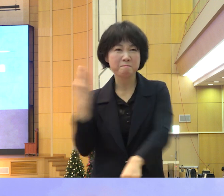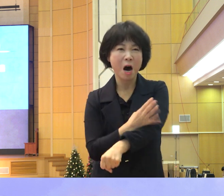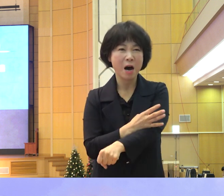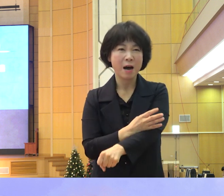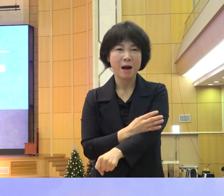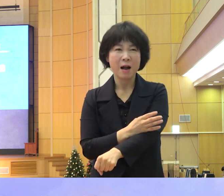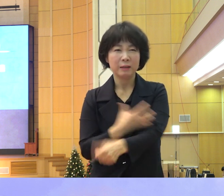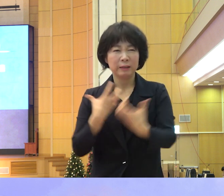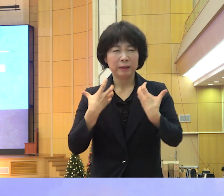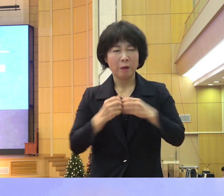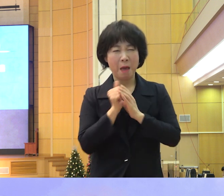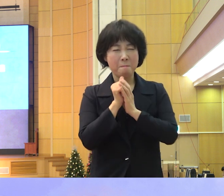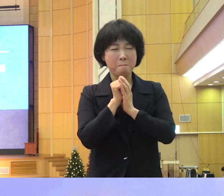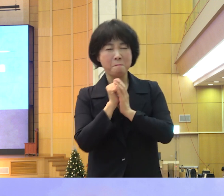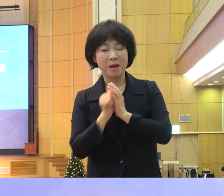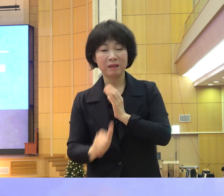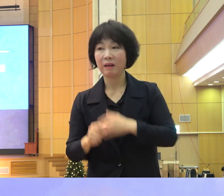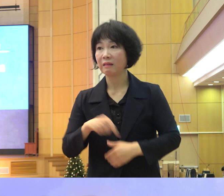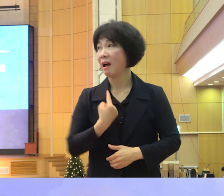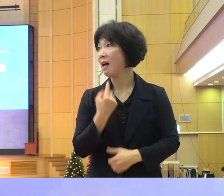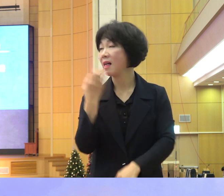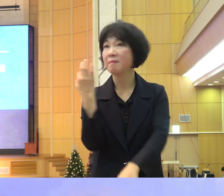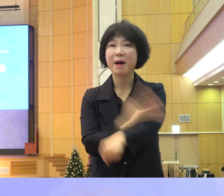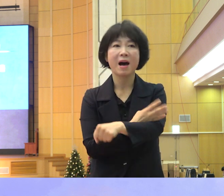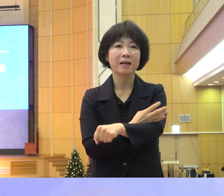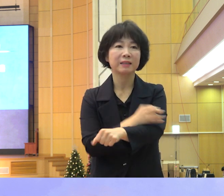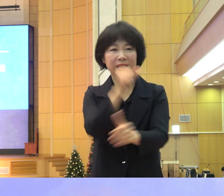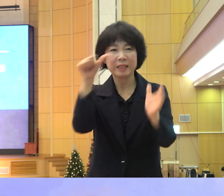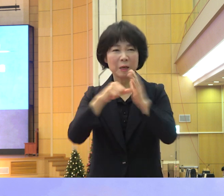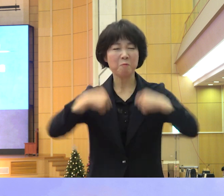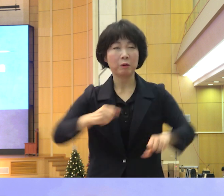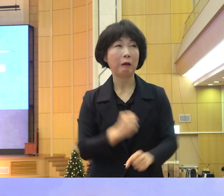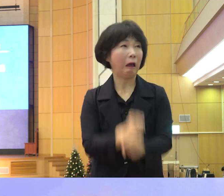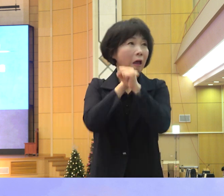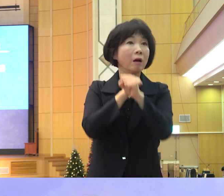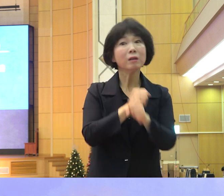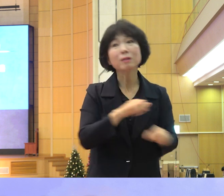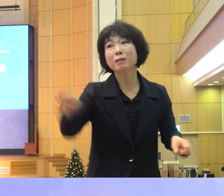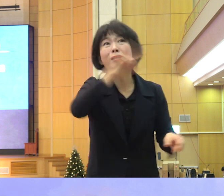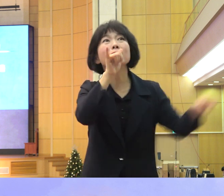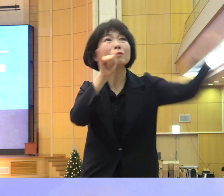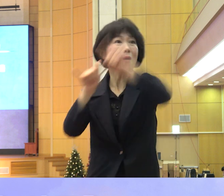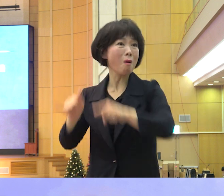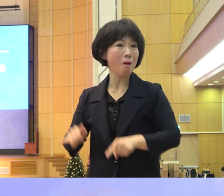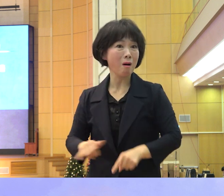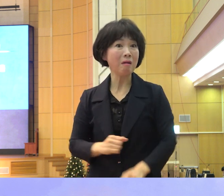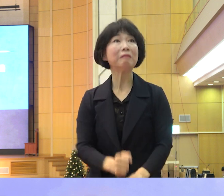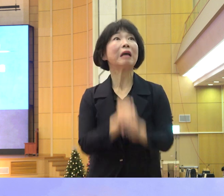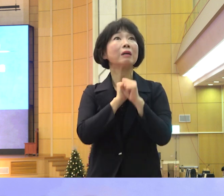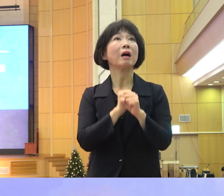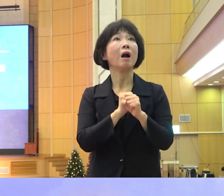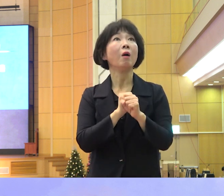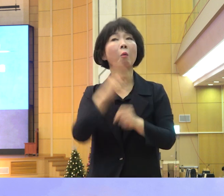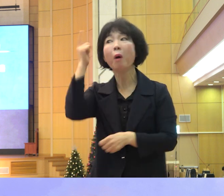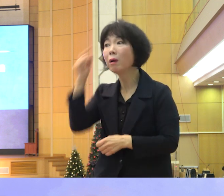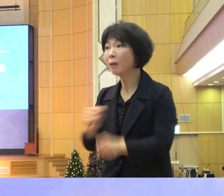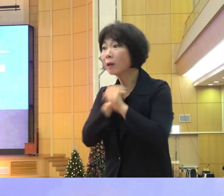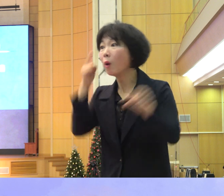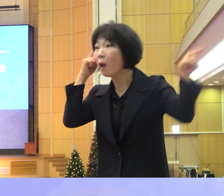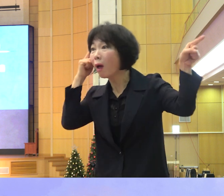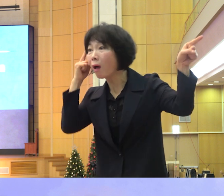되고, 절망에 하게 되면 스스로 인생을 포기해버려요. 세상에 자살하는 사람이 왜 자살합니까?